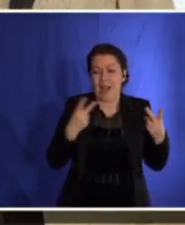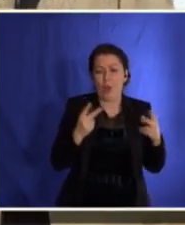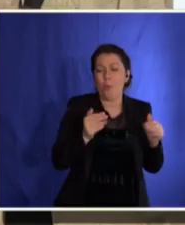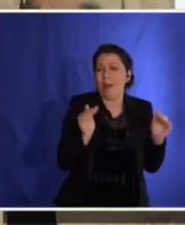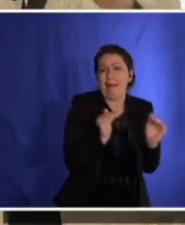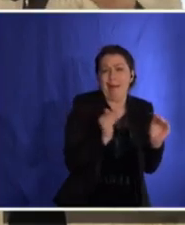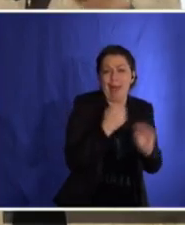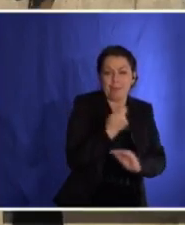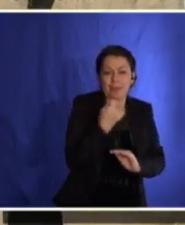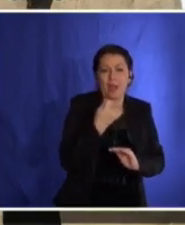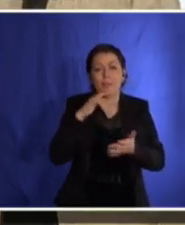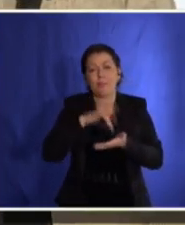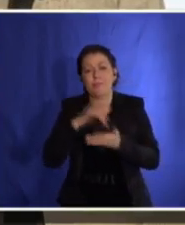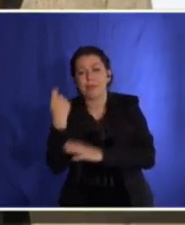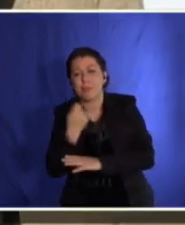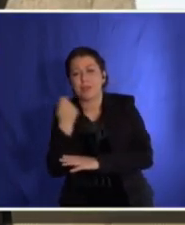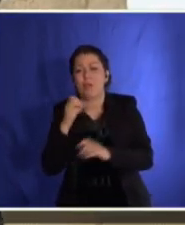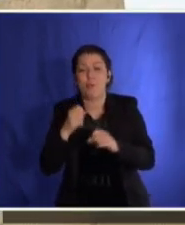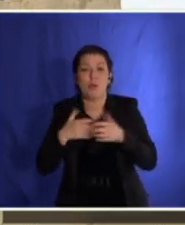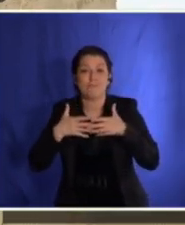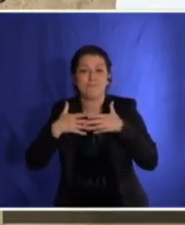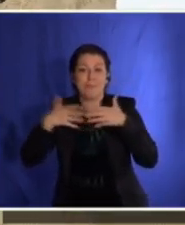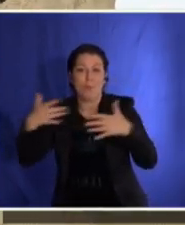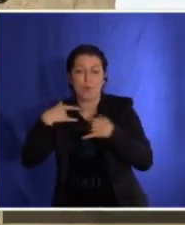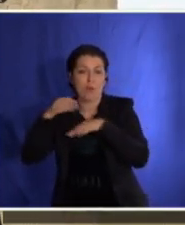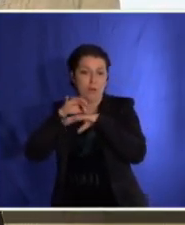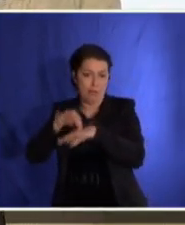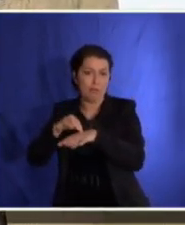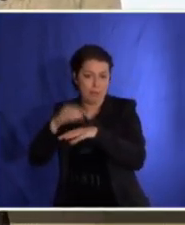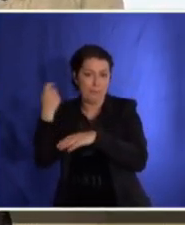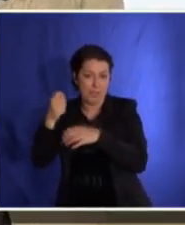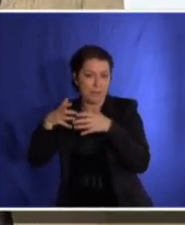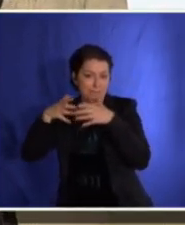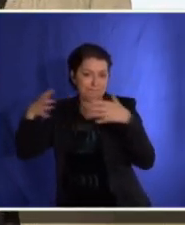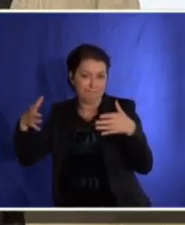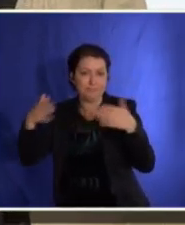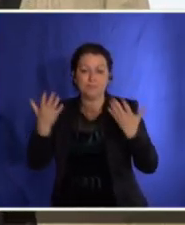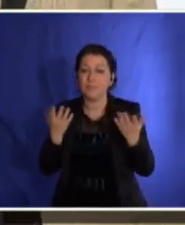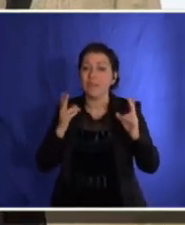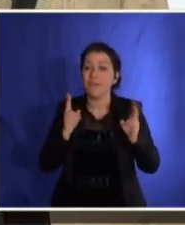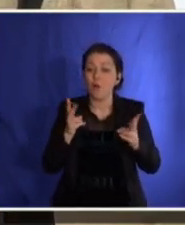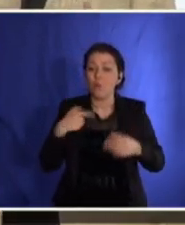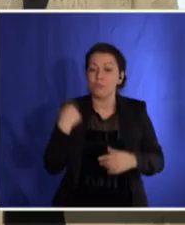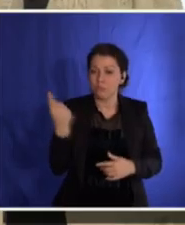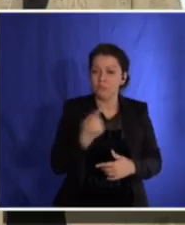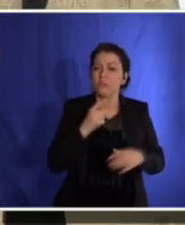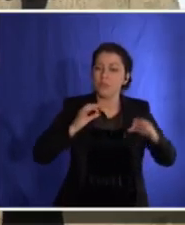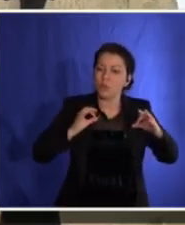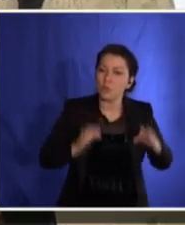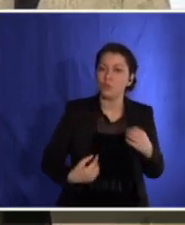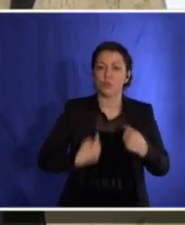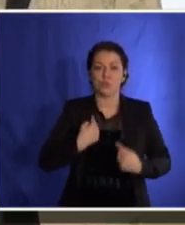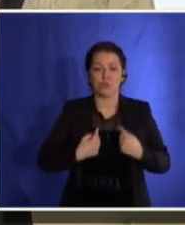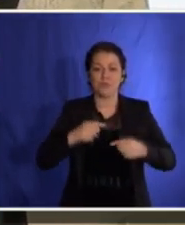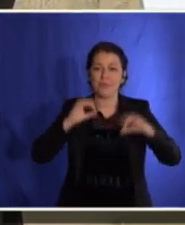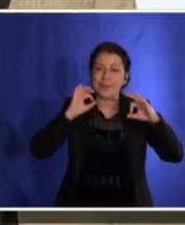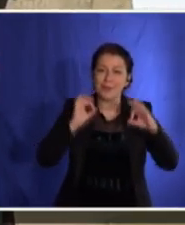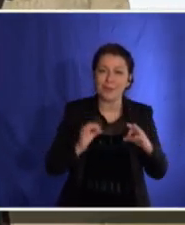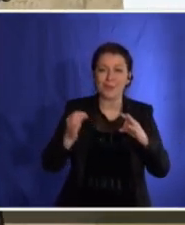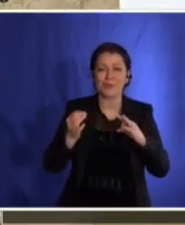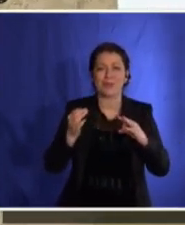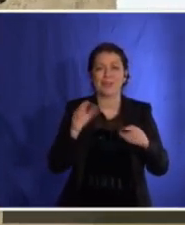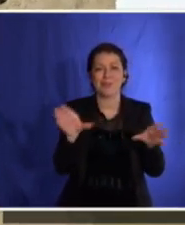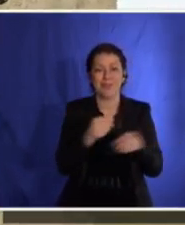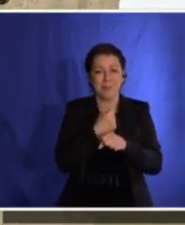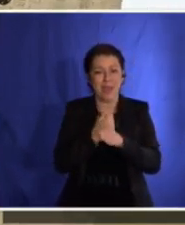oder Mittelbetriebe oder Leitbetriebe, weil wir ganz einfach gut motivierte, gut ausgebildete Mitarbeiter haben,